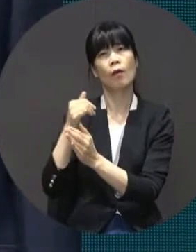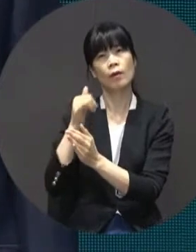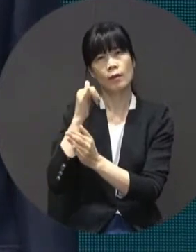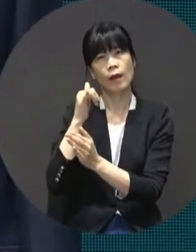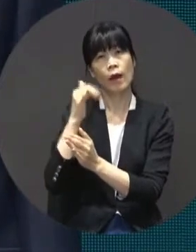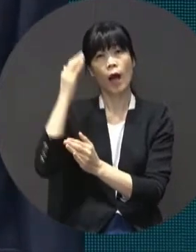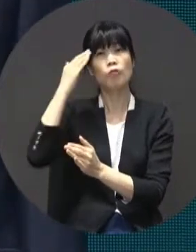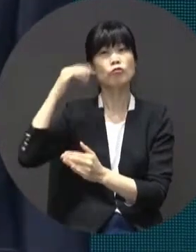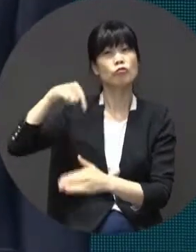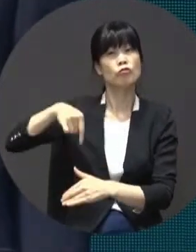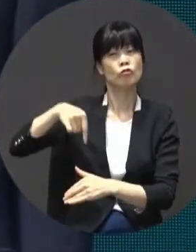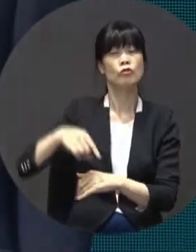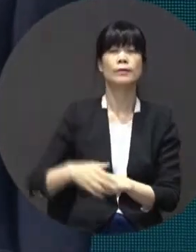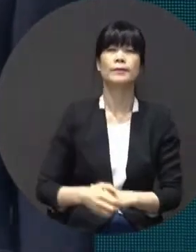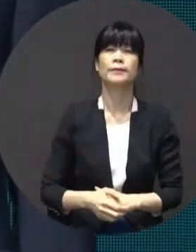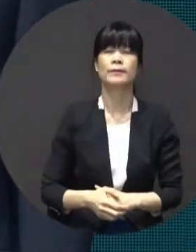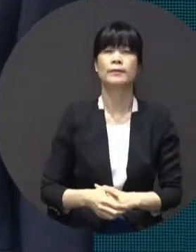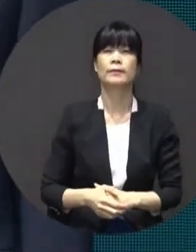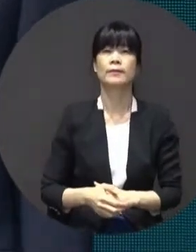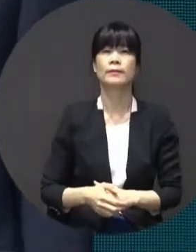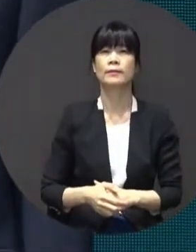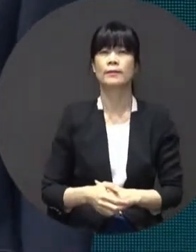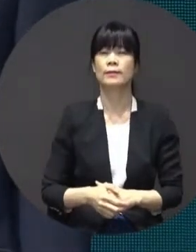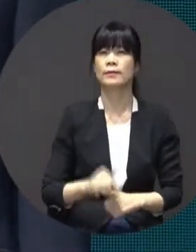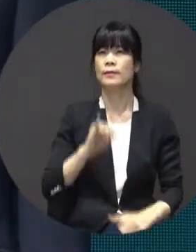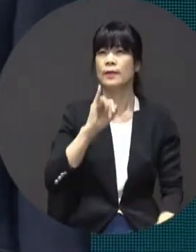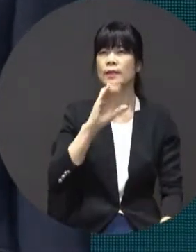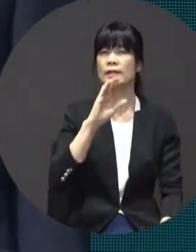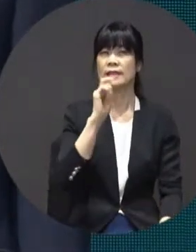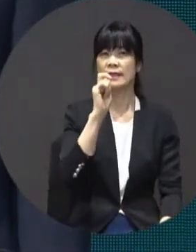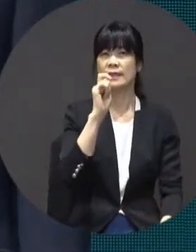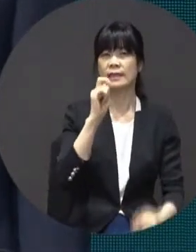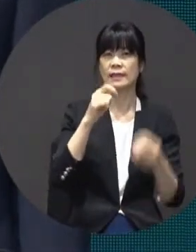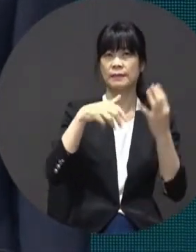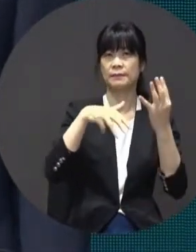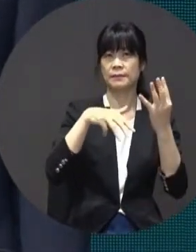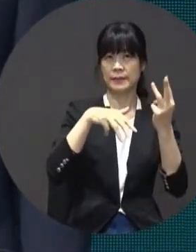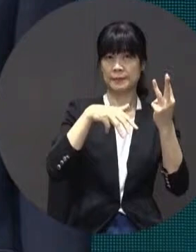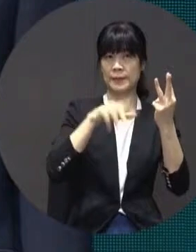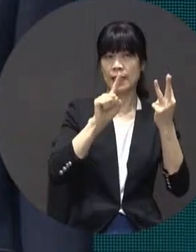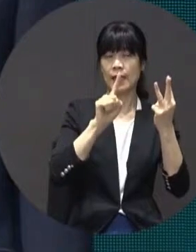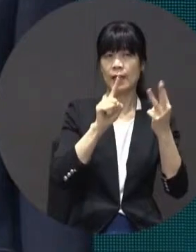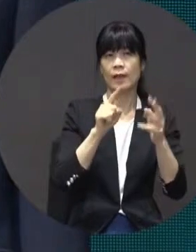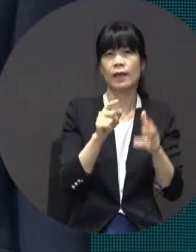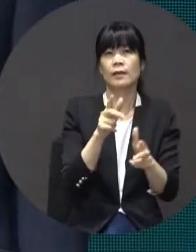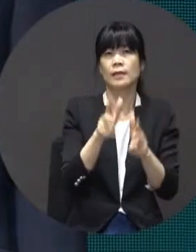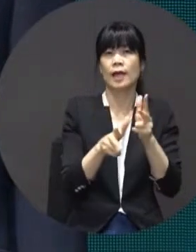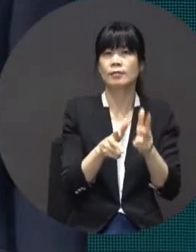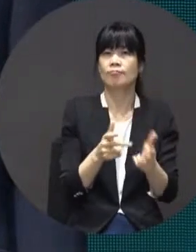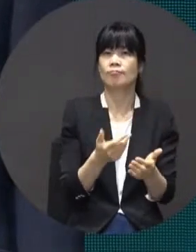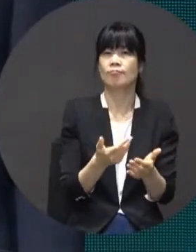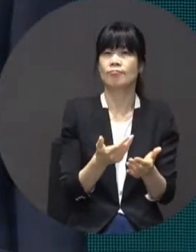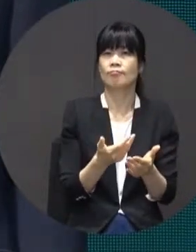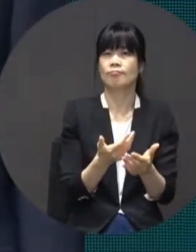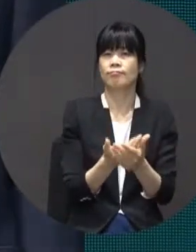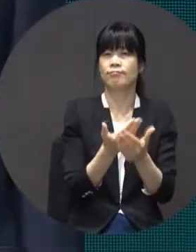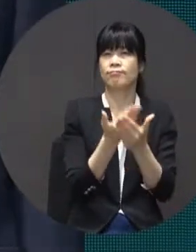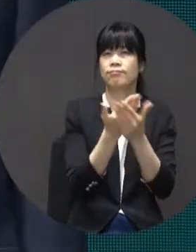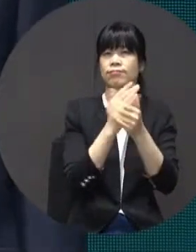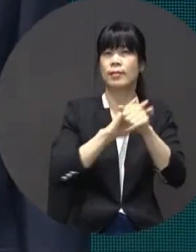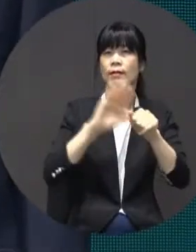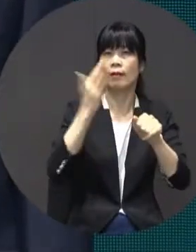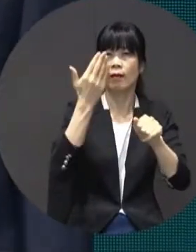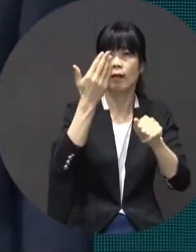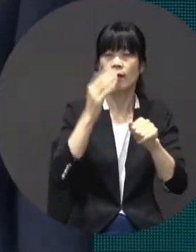저는 고민입니다. ICT 3차 산업혁명 시대에 우리가 잘 해왔는데, 더 잘해야 되는데 지금